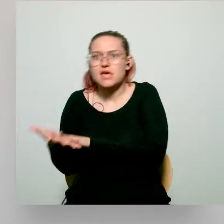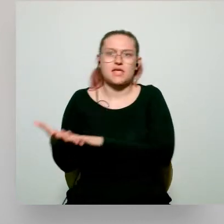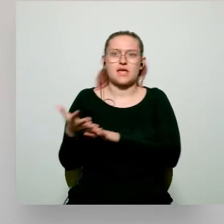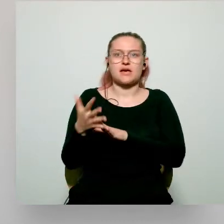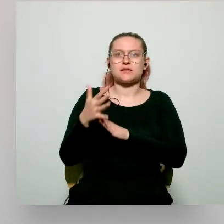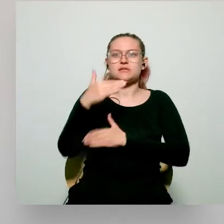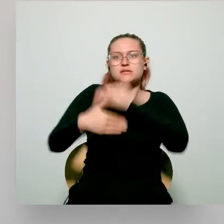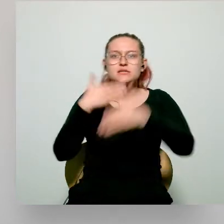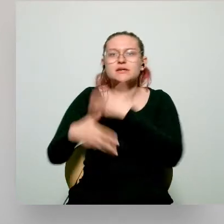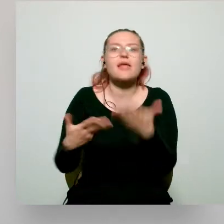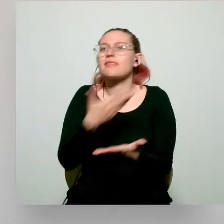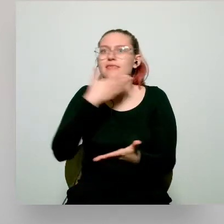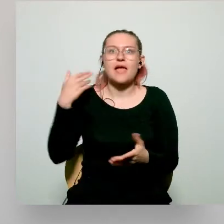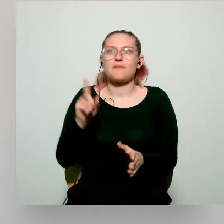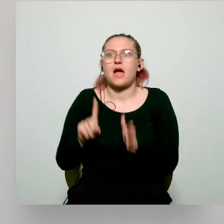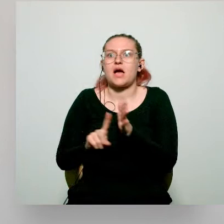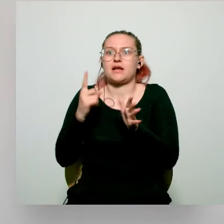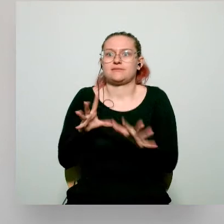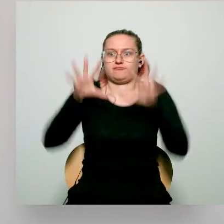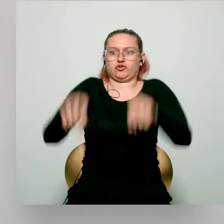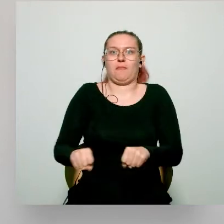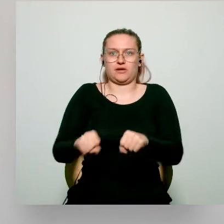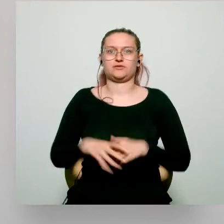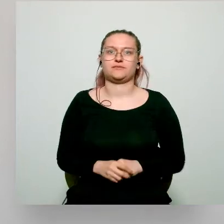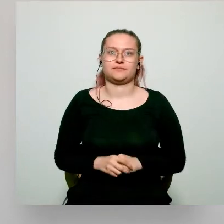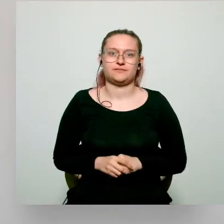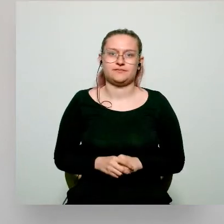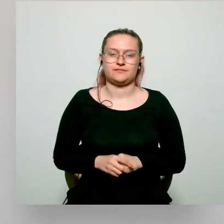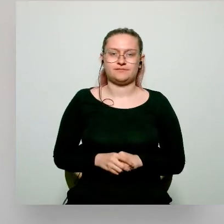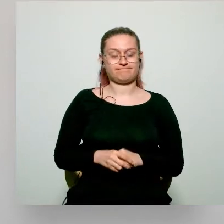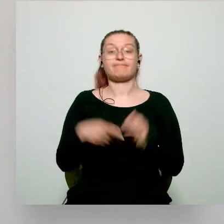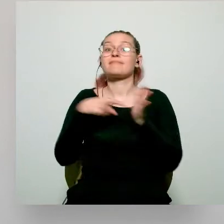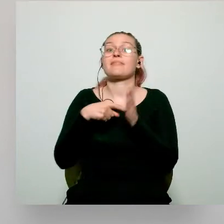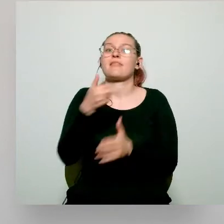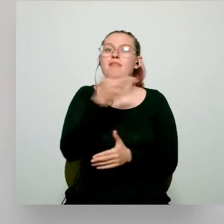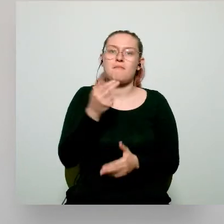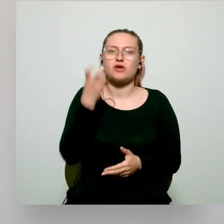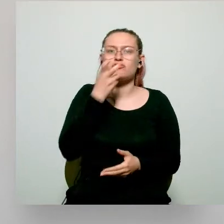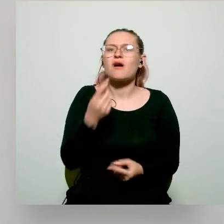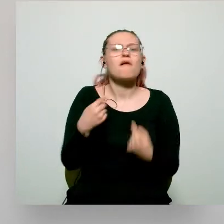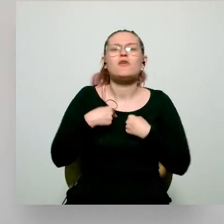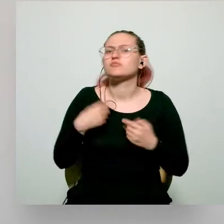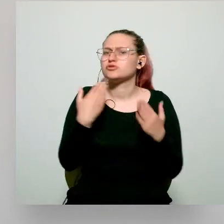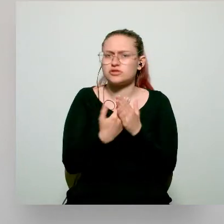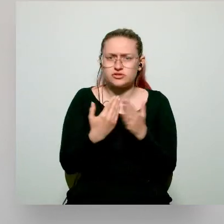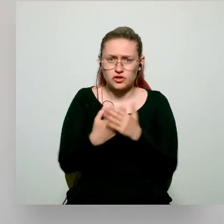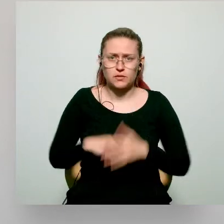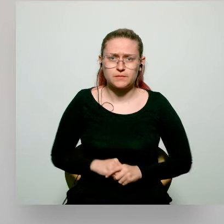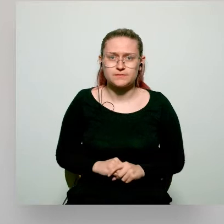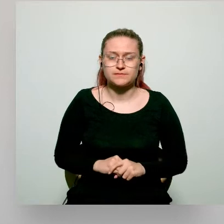Ale ten temat był dla mnie ciekawy właśnie jako jeden z mitów, jeden z wielu